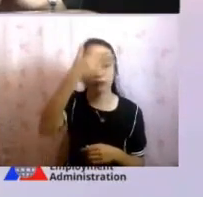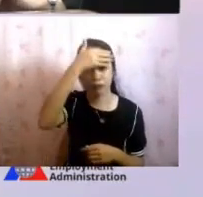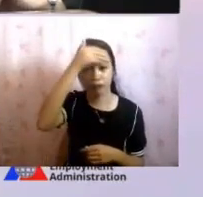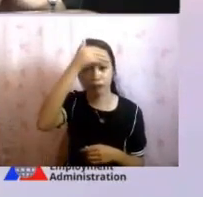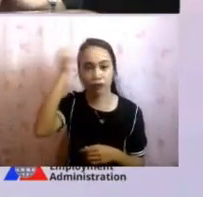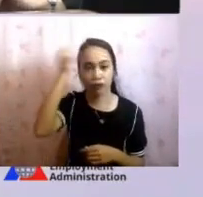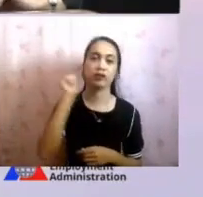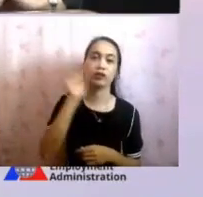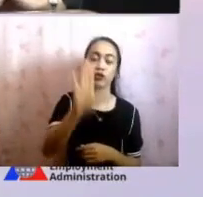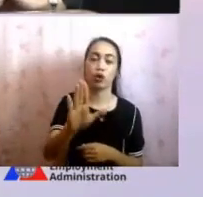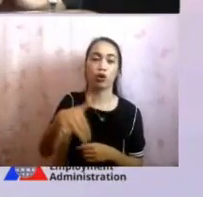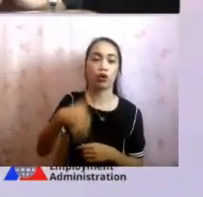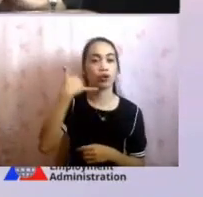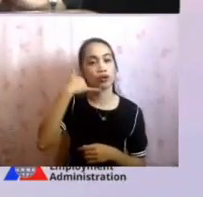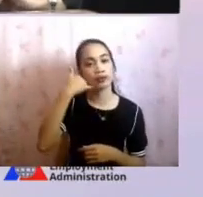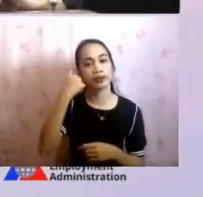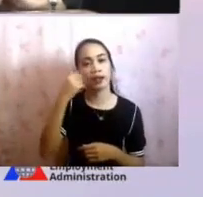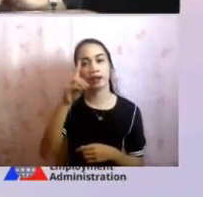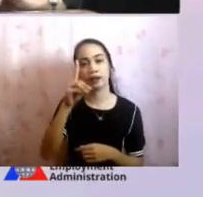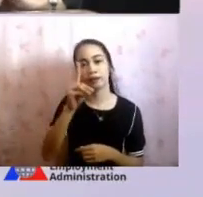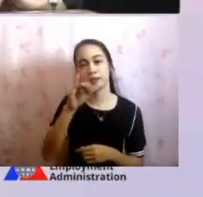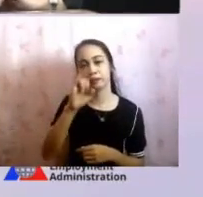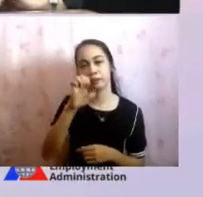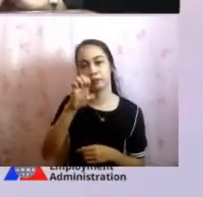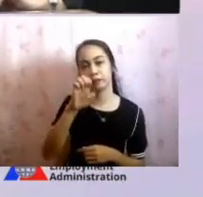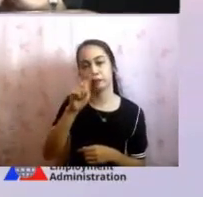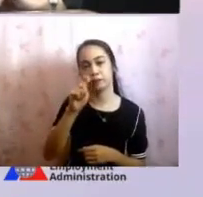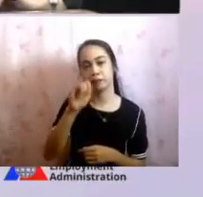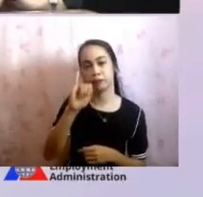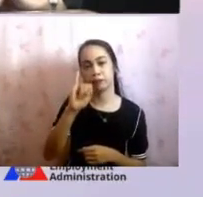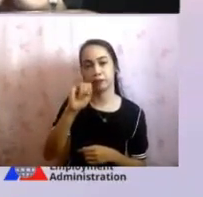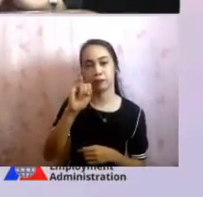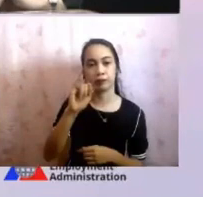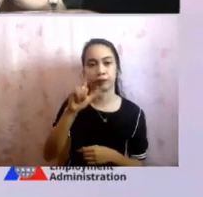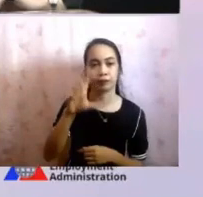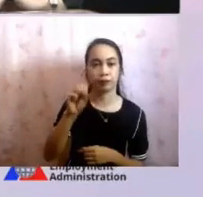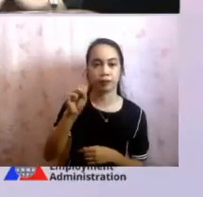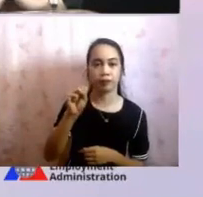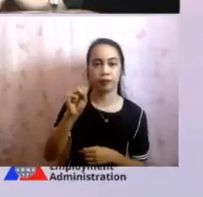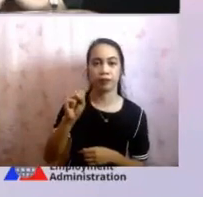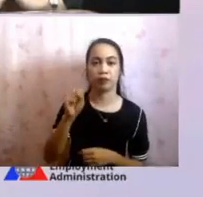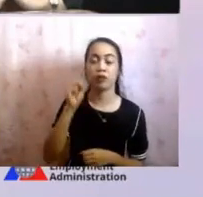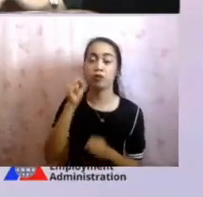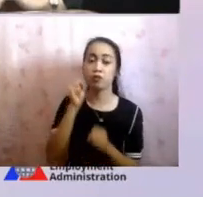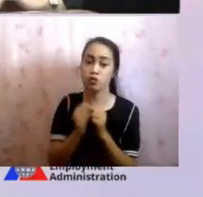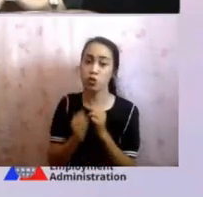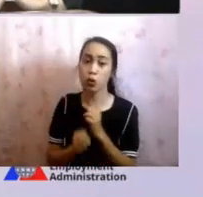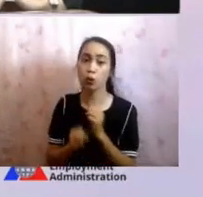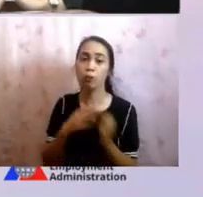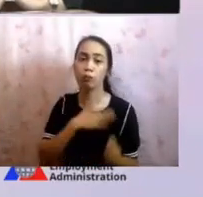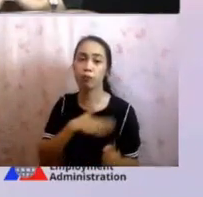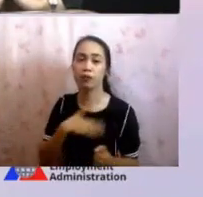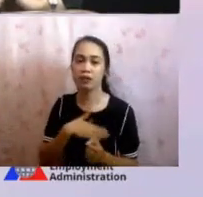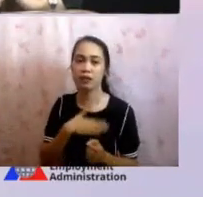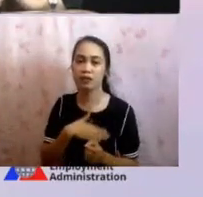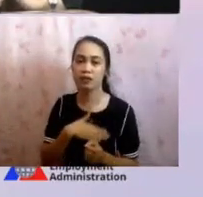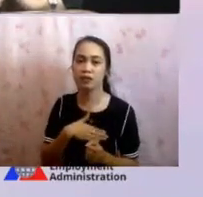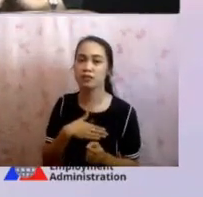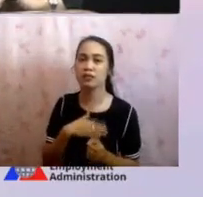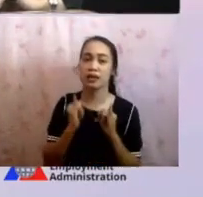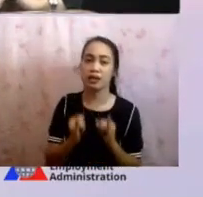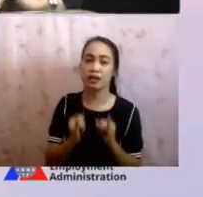so the recruiter can contact you easily. So please lang, if magbutang mo contact number, kana asad in taong contact number